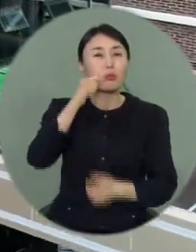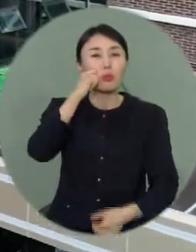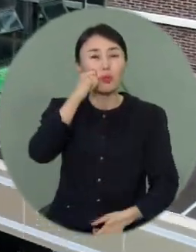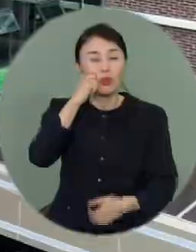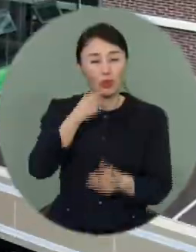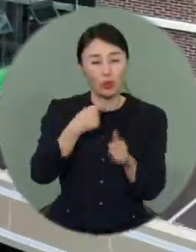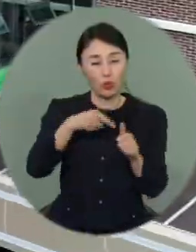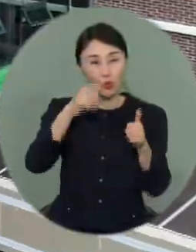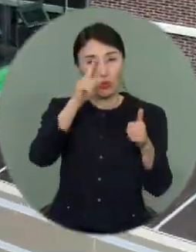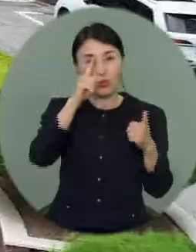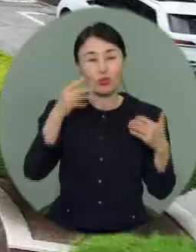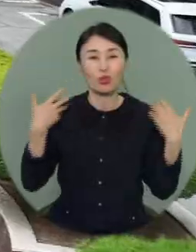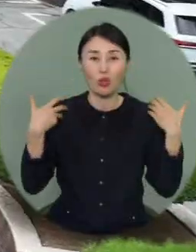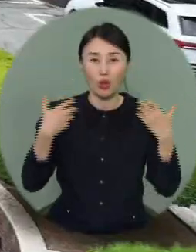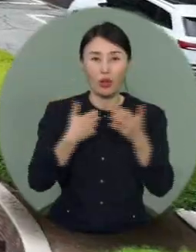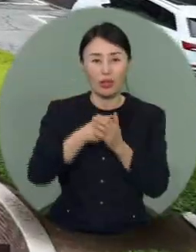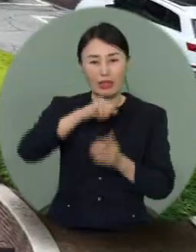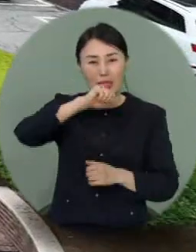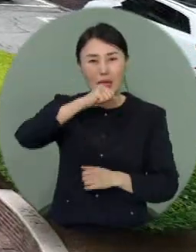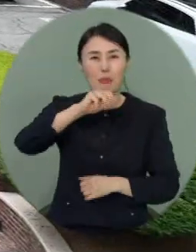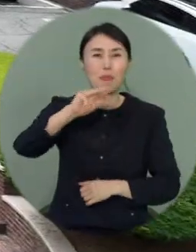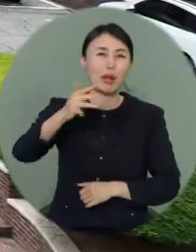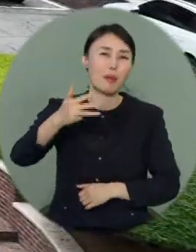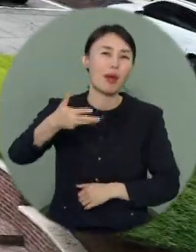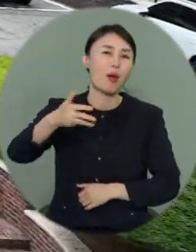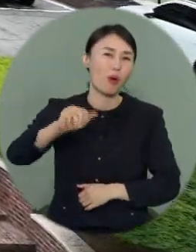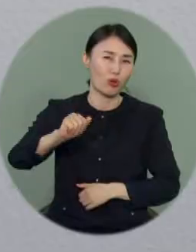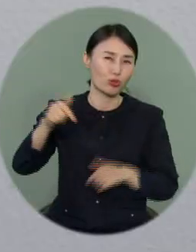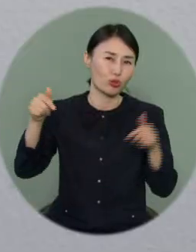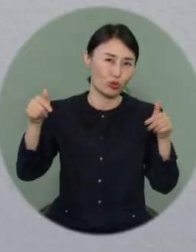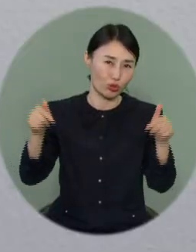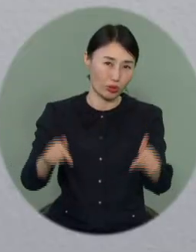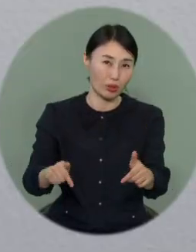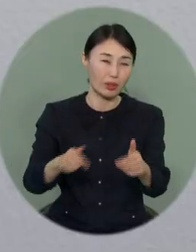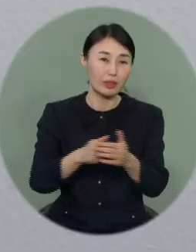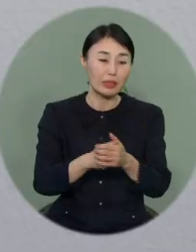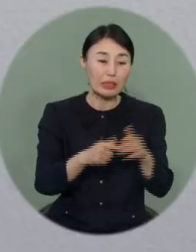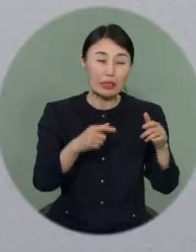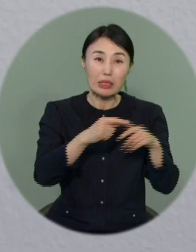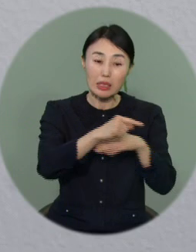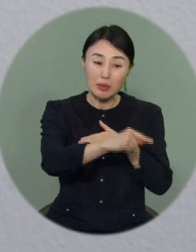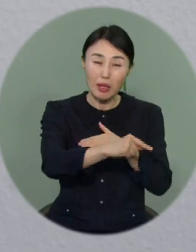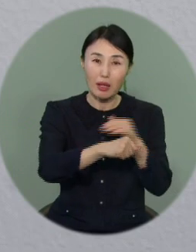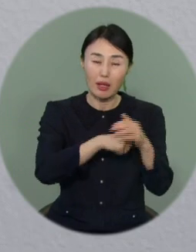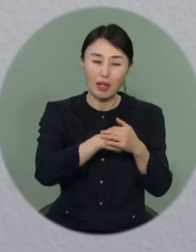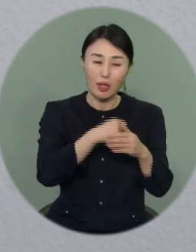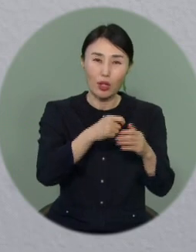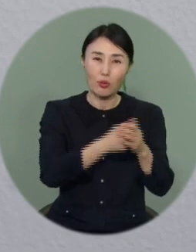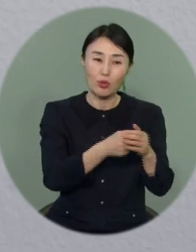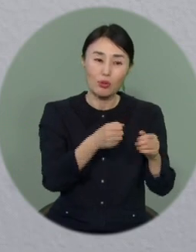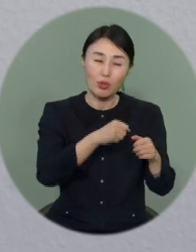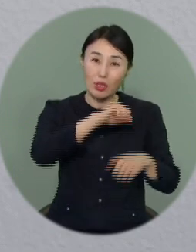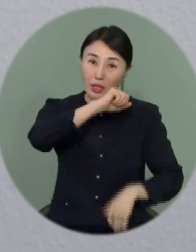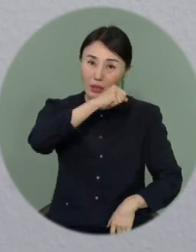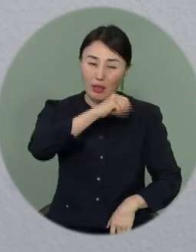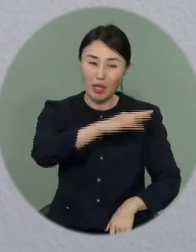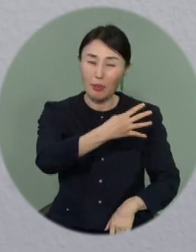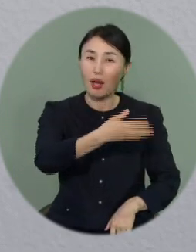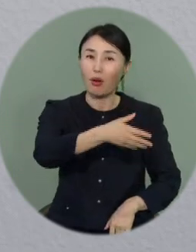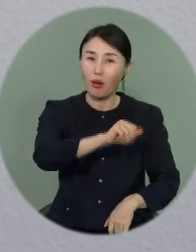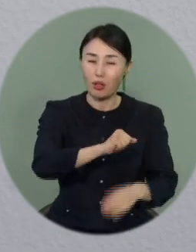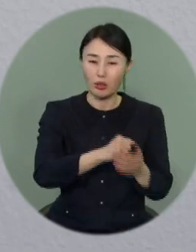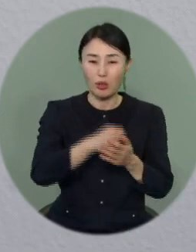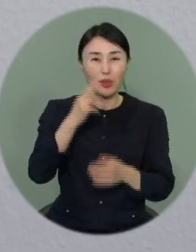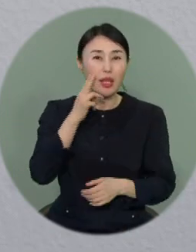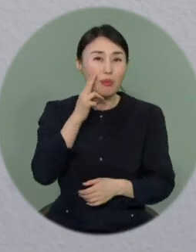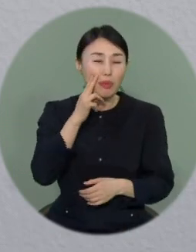광주시 교육청의 예산은 800억 원이 넘습니다. 지방재정 교부금 400억 원과 담배 소비세 교부금